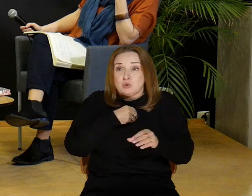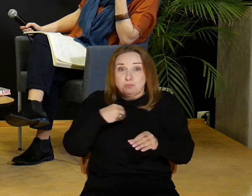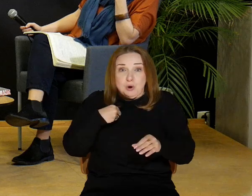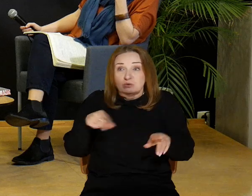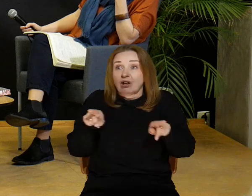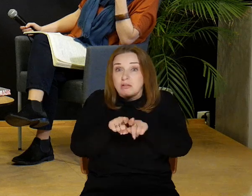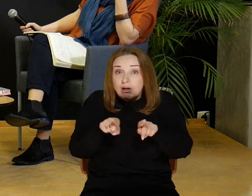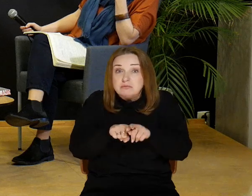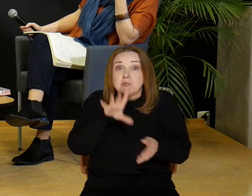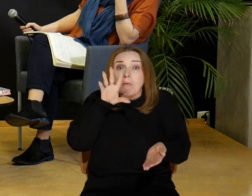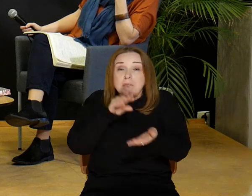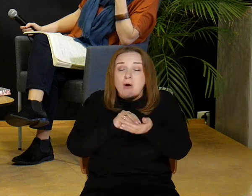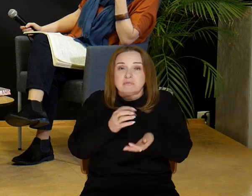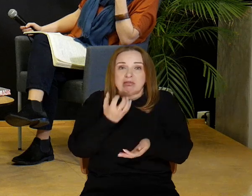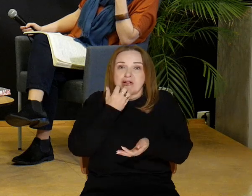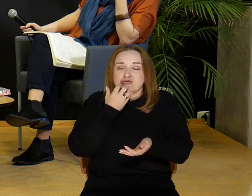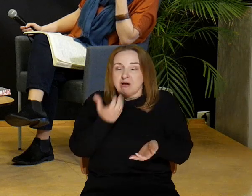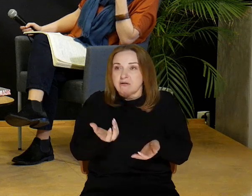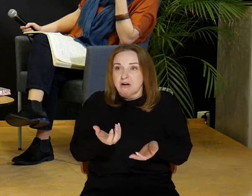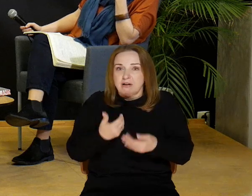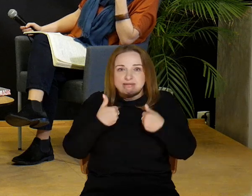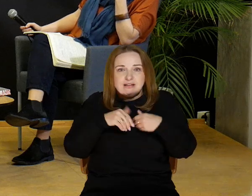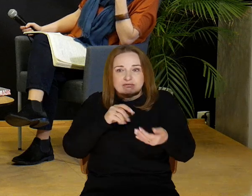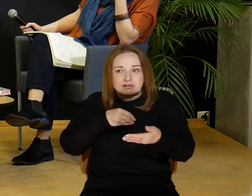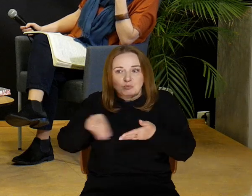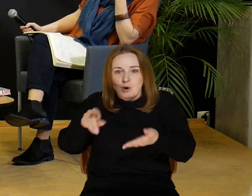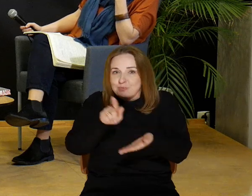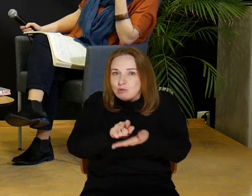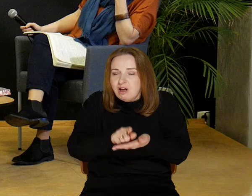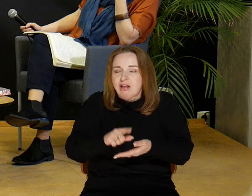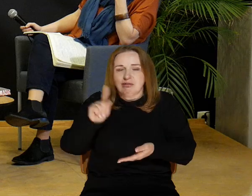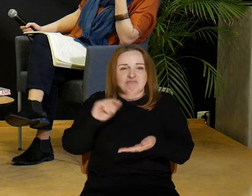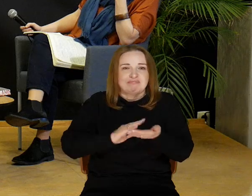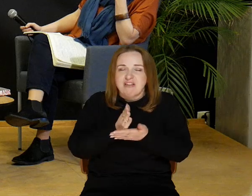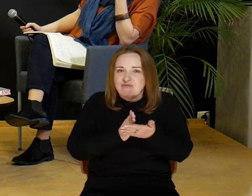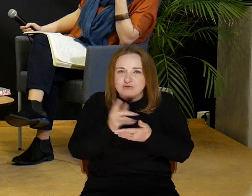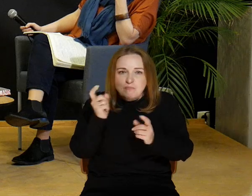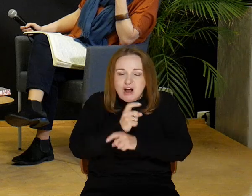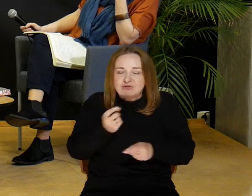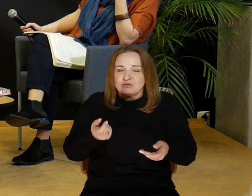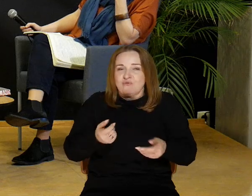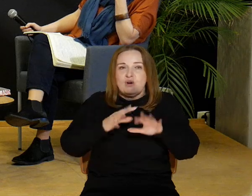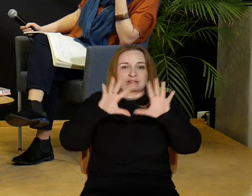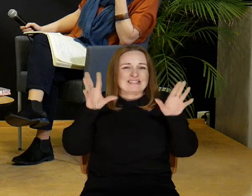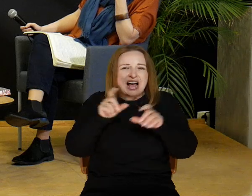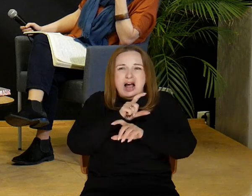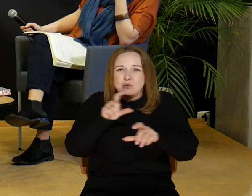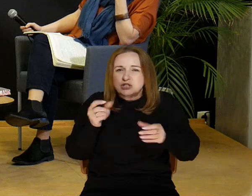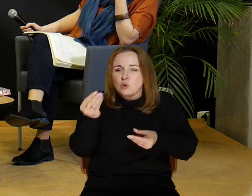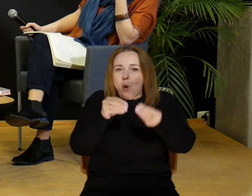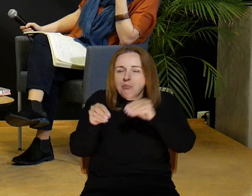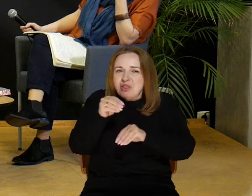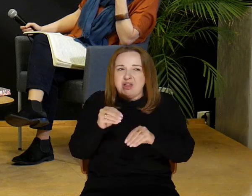ach, ci Polacy tacy nieufni, nie chcą płacić podatków, nie wierzą, prawda? Znaczy państwo też próbują kombinować